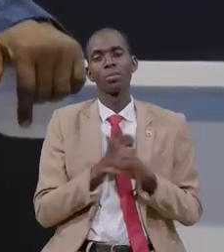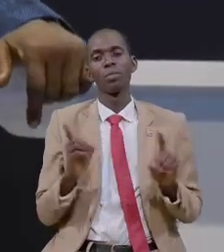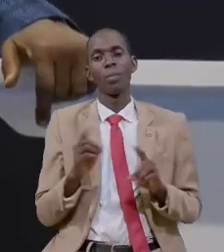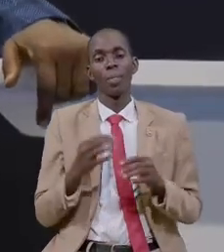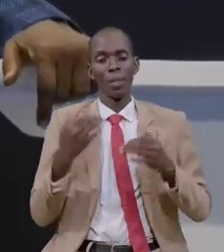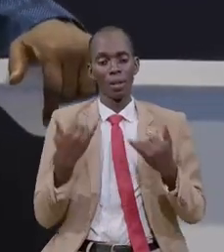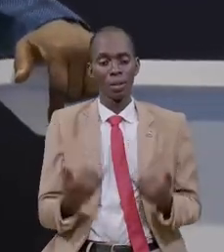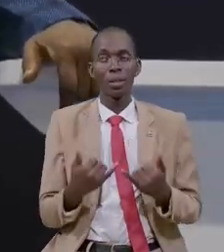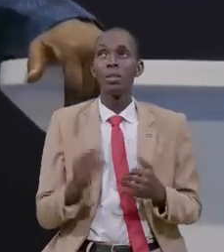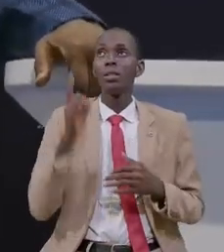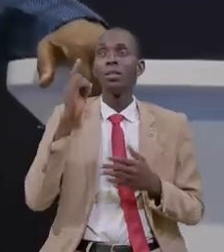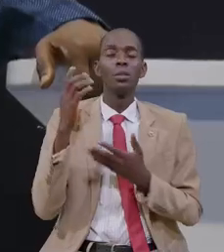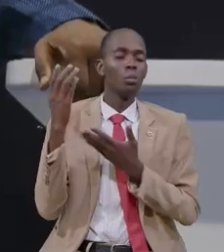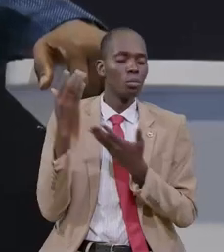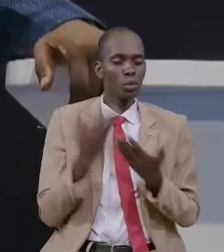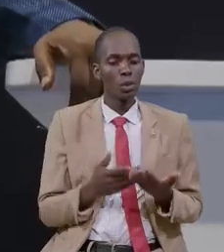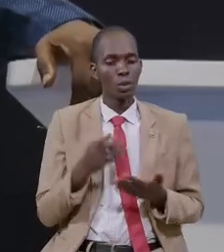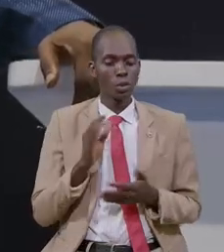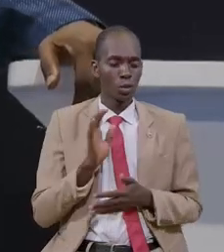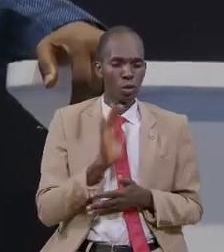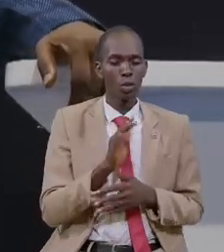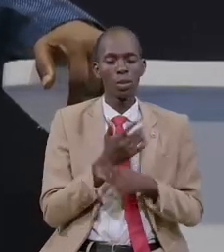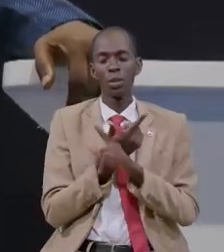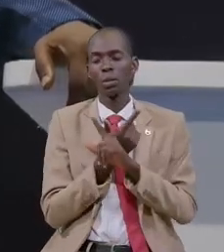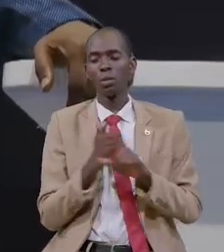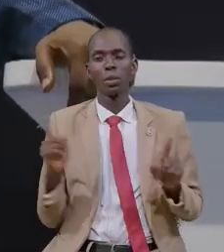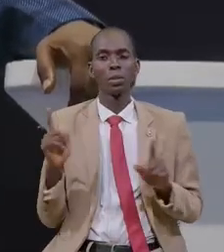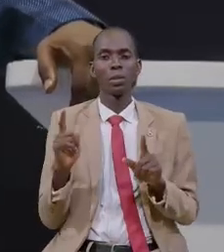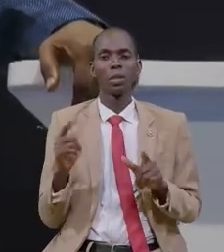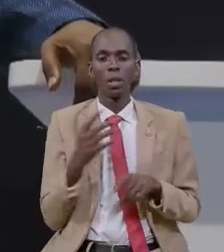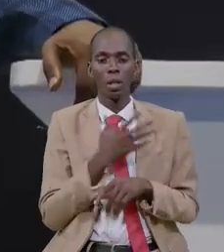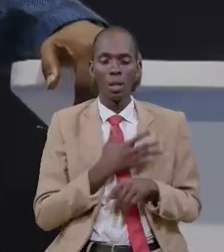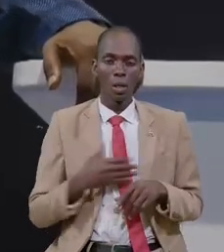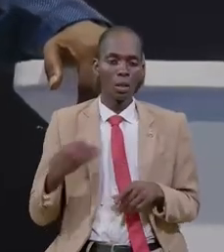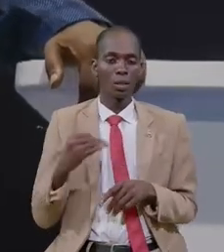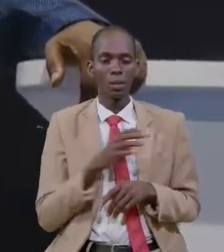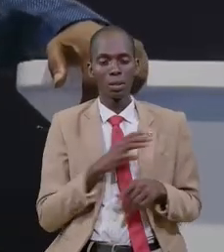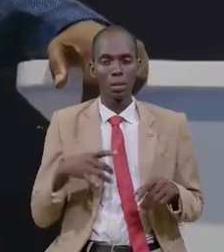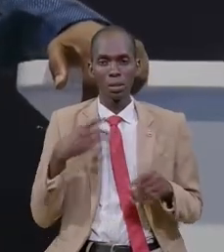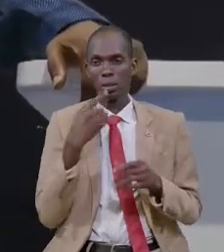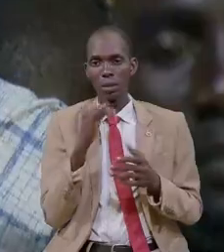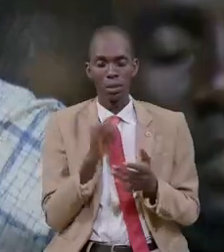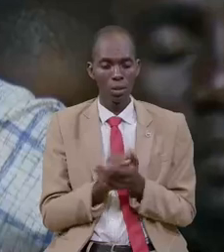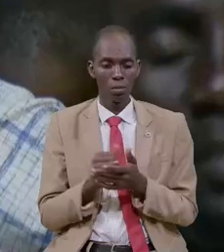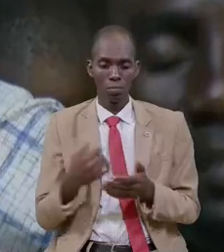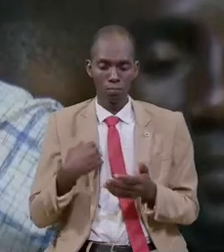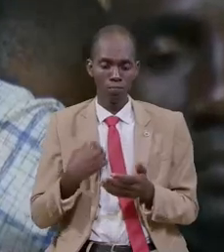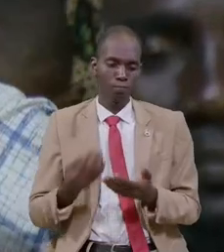ta liberté, ton certificat de libération. et dit de venir te donner ça